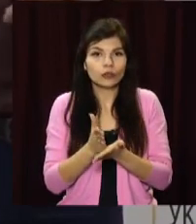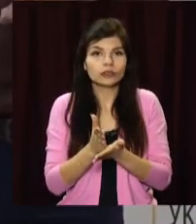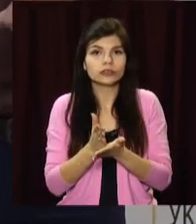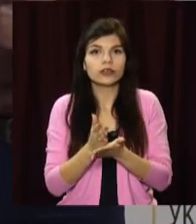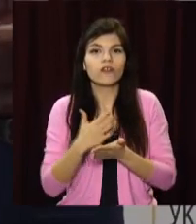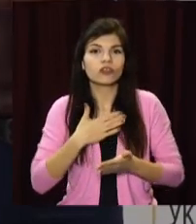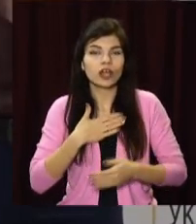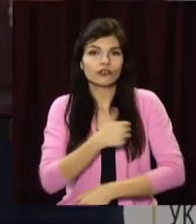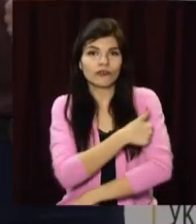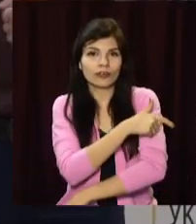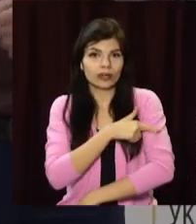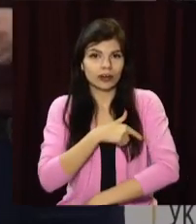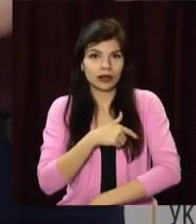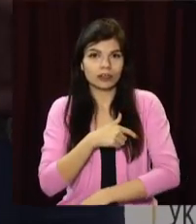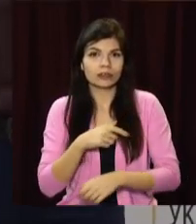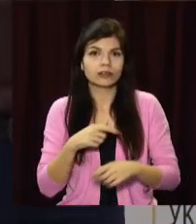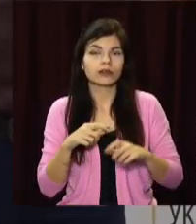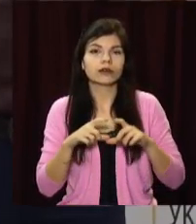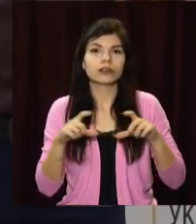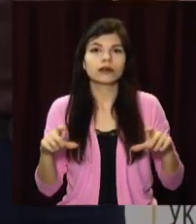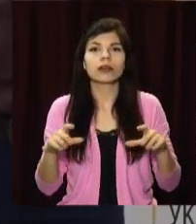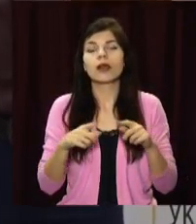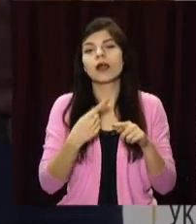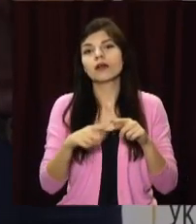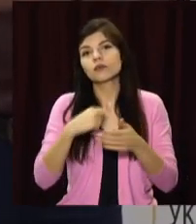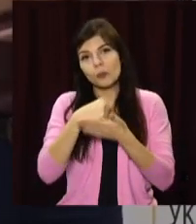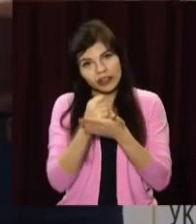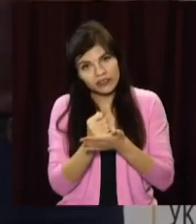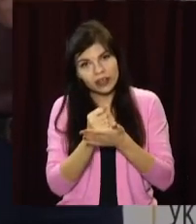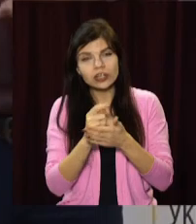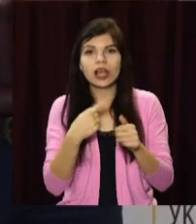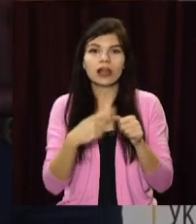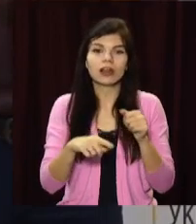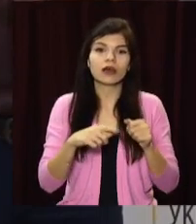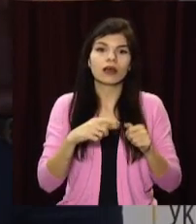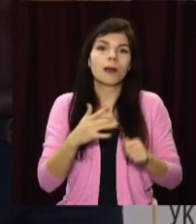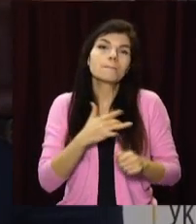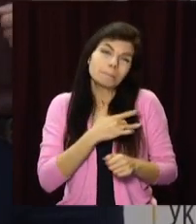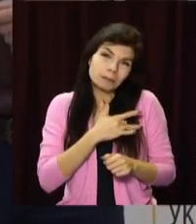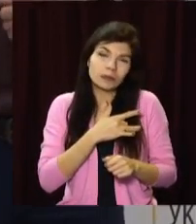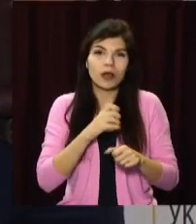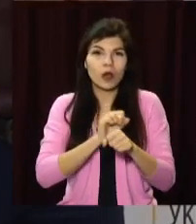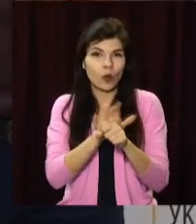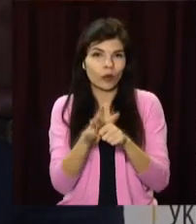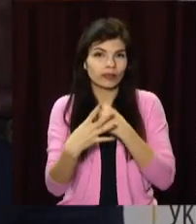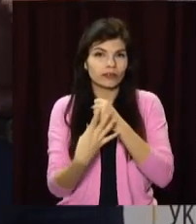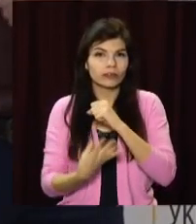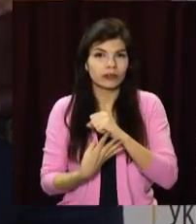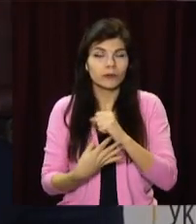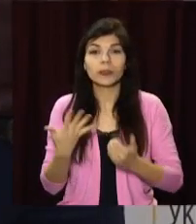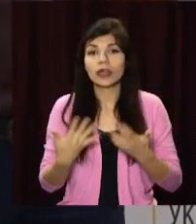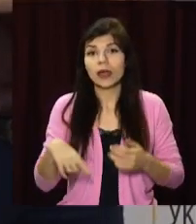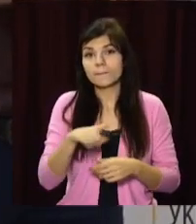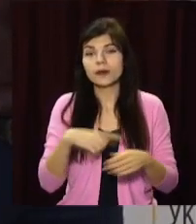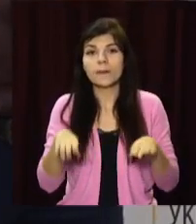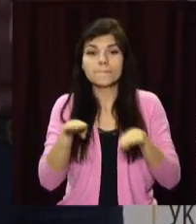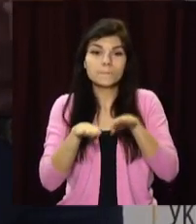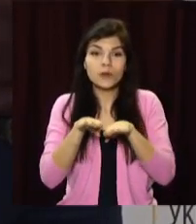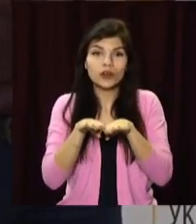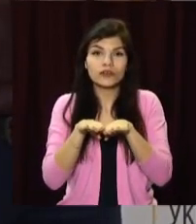знаходиться в наших лікарнях або з підтвердженим діагнозом, або з підозрою на COVID-19. Якщо